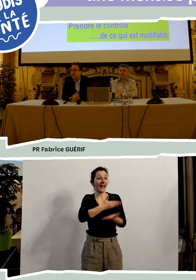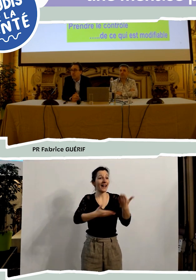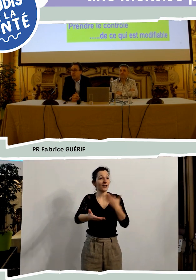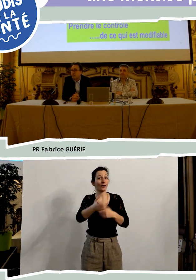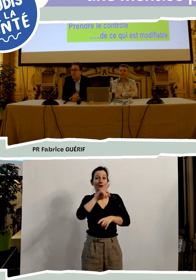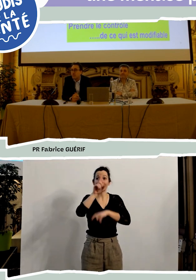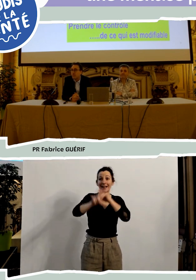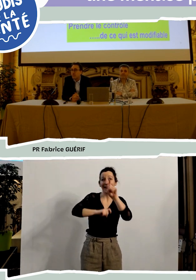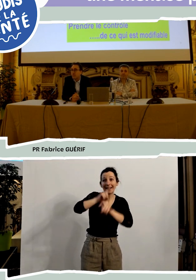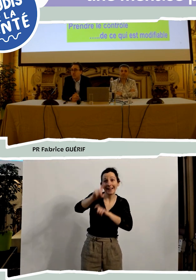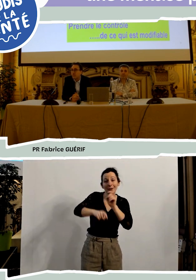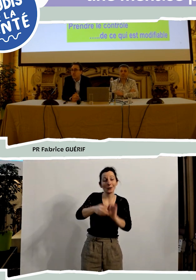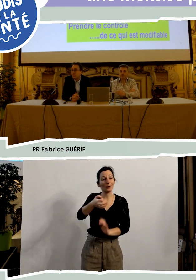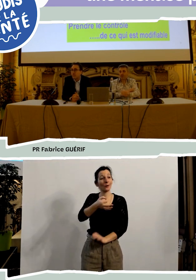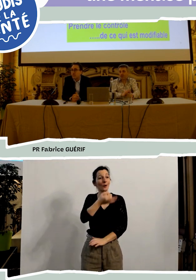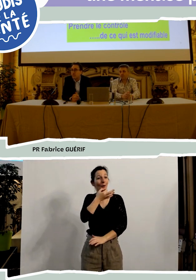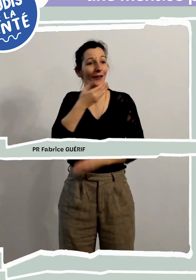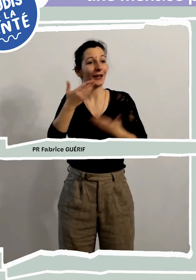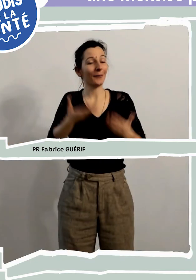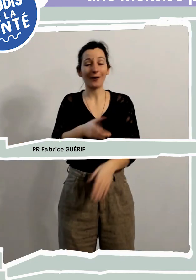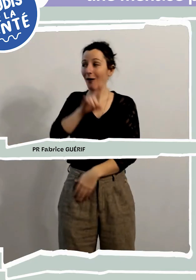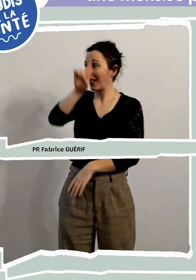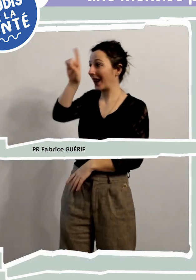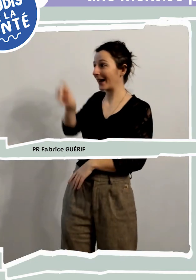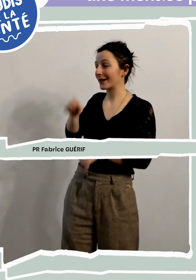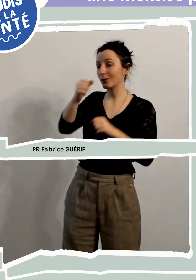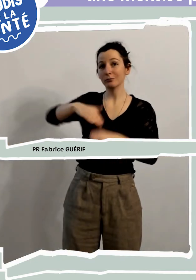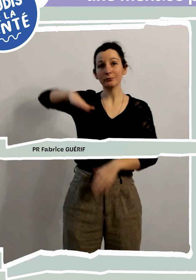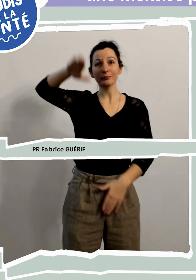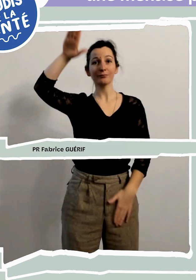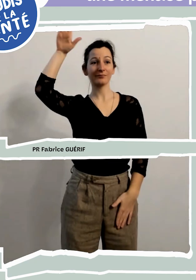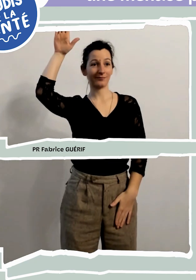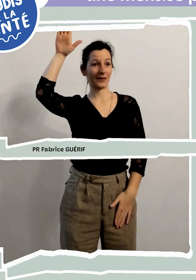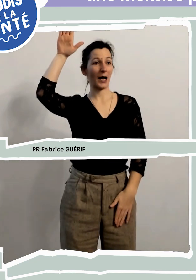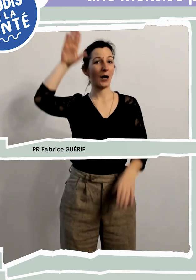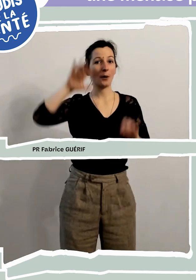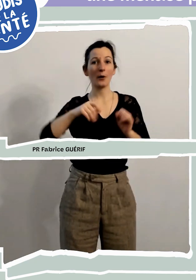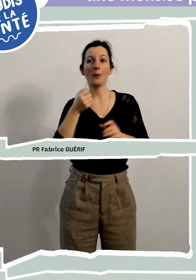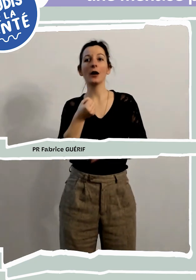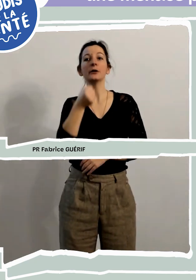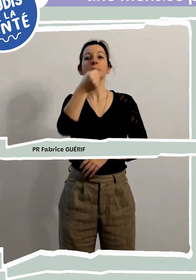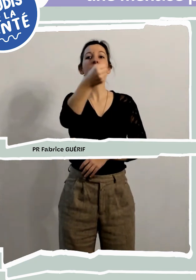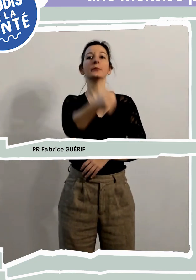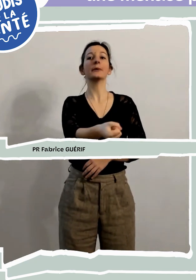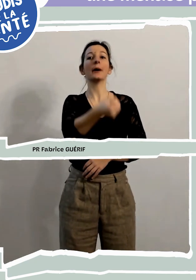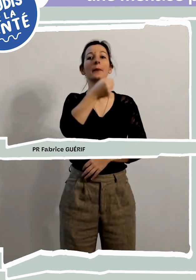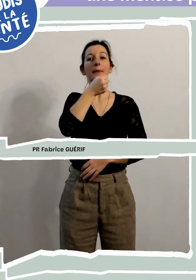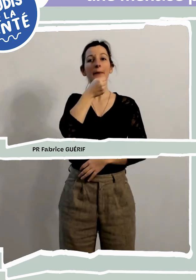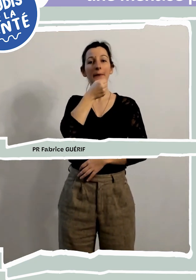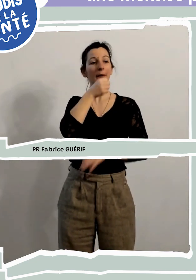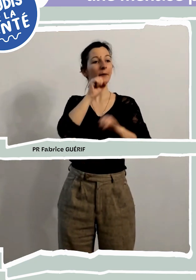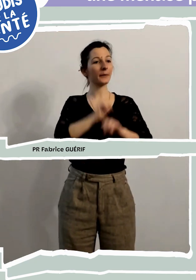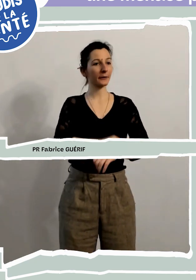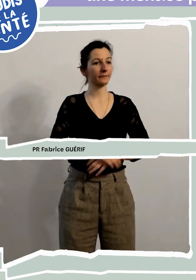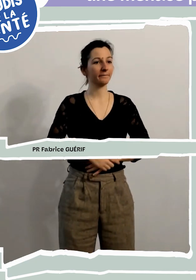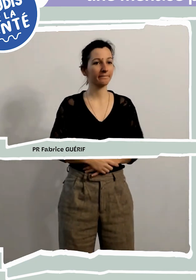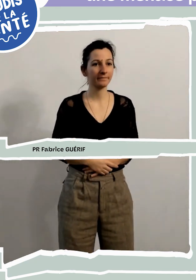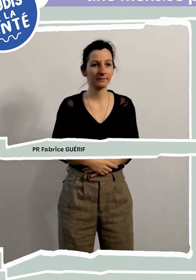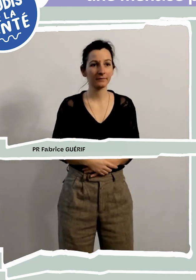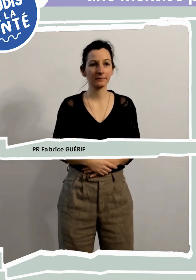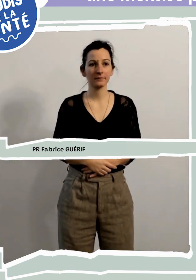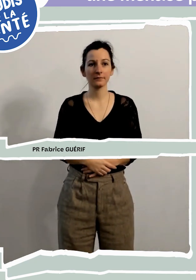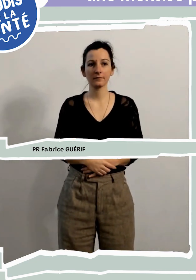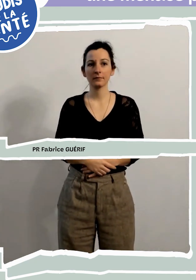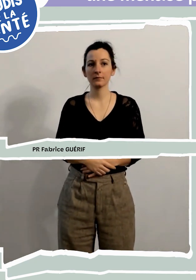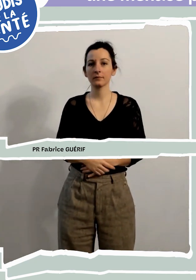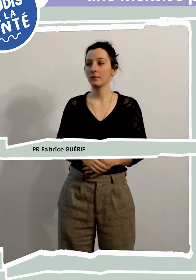avez des questions à poser, n'hésitez pas à lever bien haut la main, que je puisse vous voir et vous passer le micro, de façon à ce